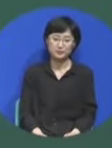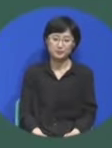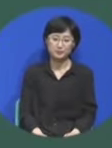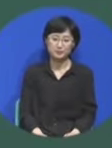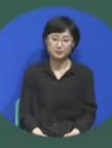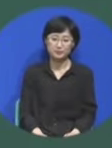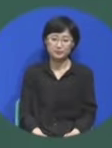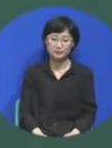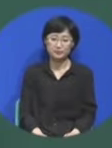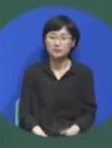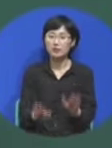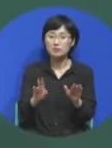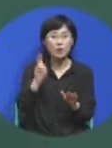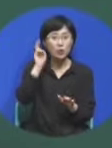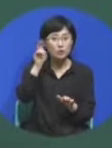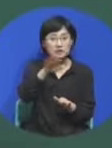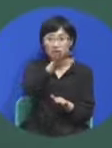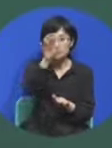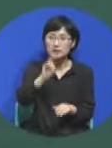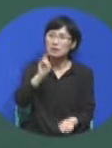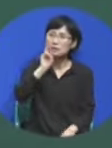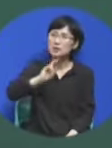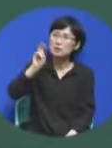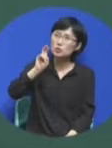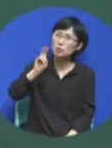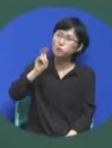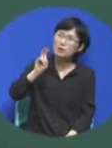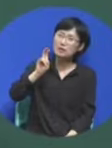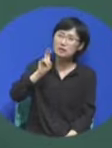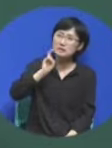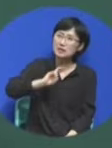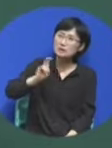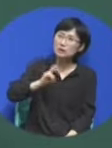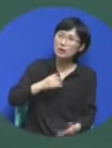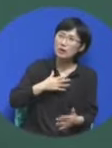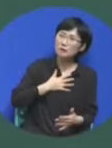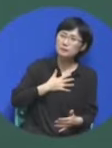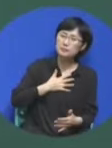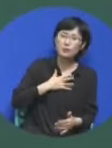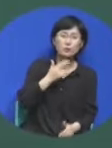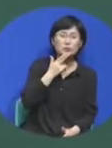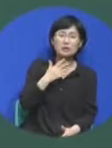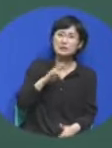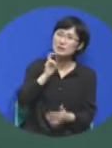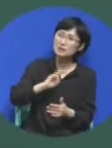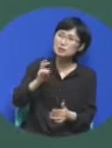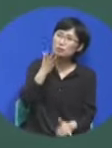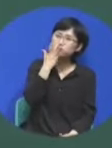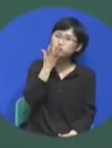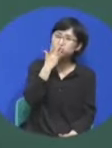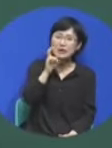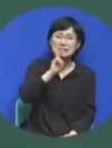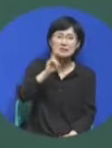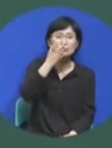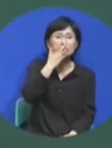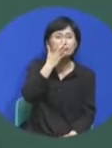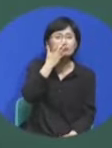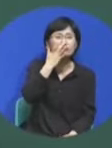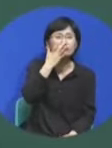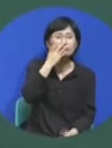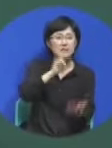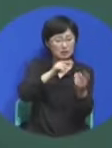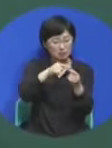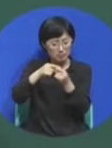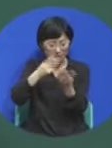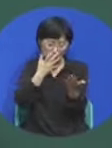只是至今为止我所做的一个规矩规模. 자, 혹시 찬송이 잘 안 되어진다 하는 분은? 여러분 자신의 영적 상태를